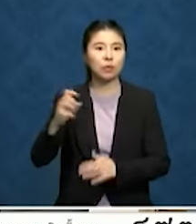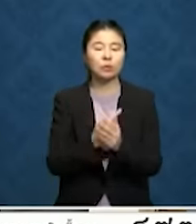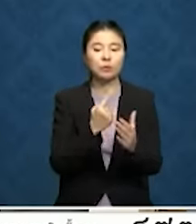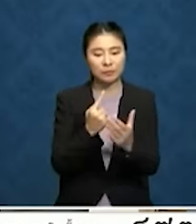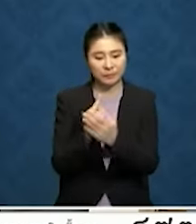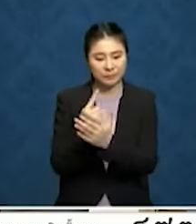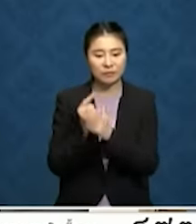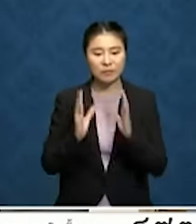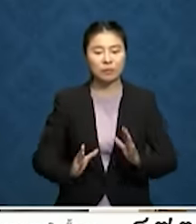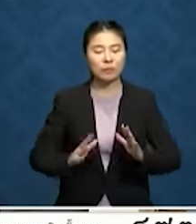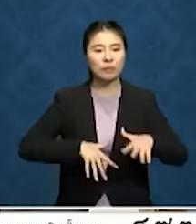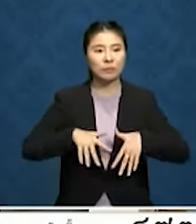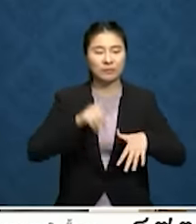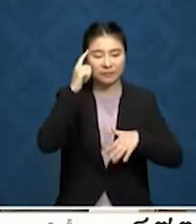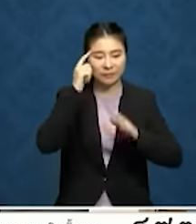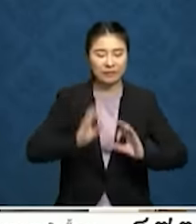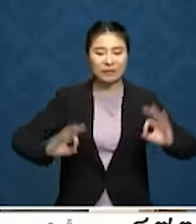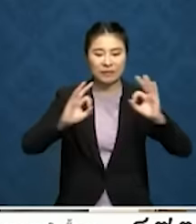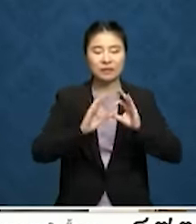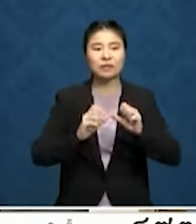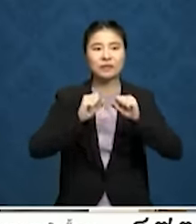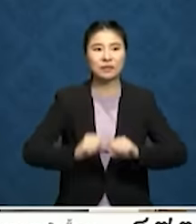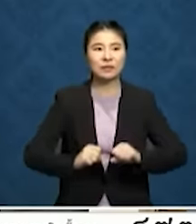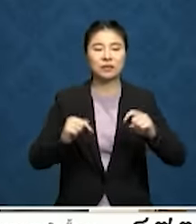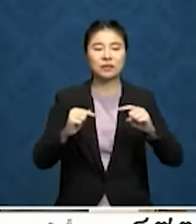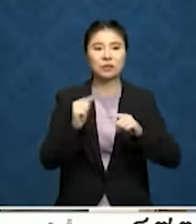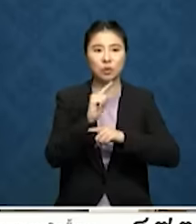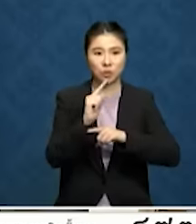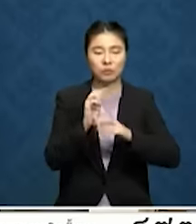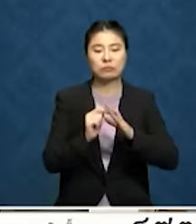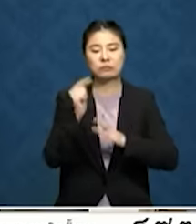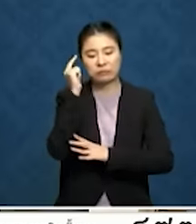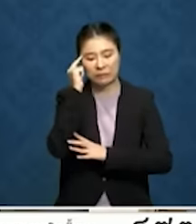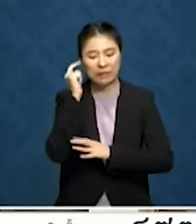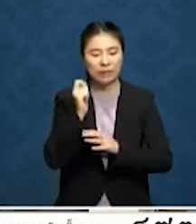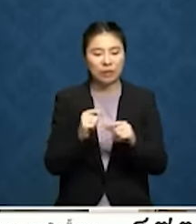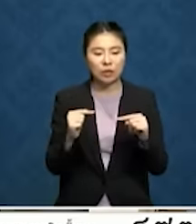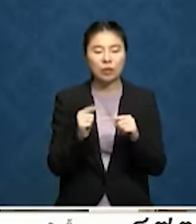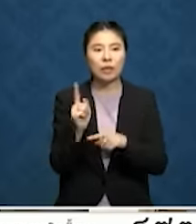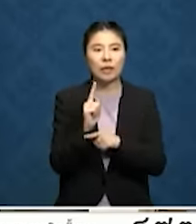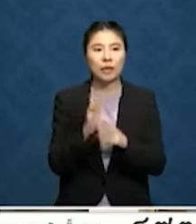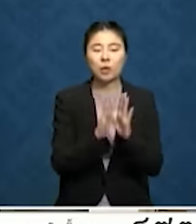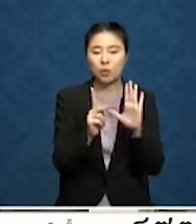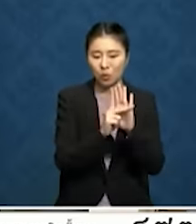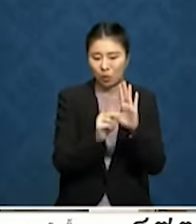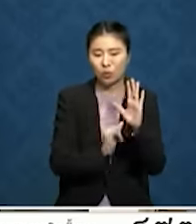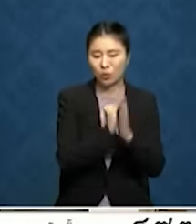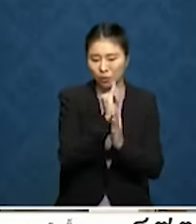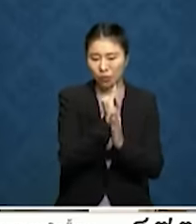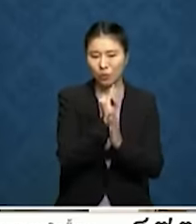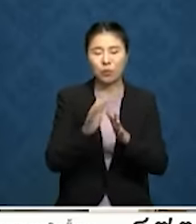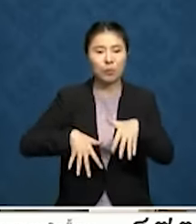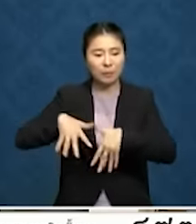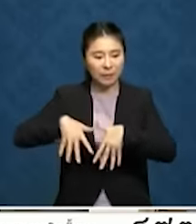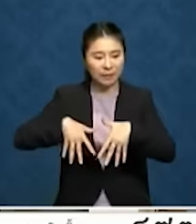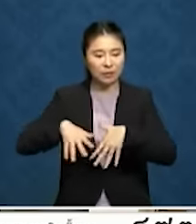คำนึงถึงด้วยว่าเราตัดสินใจของเรานั้นต้องอยู่บนพื้นฐานของที่ประชาชนเขา ท่านประธาน